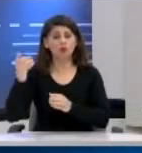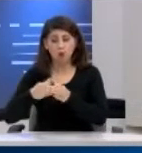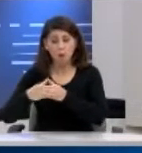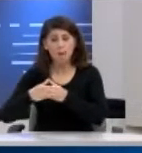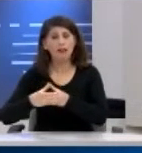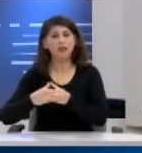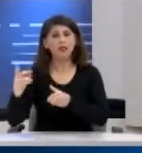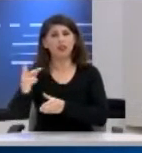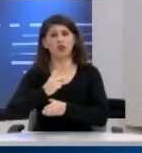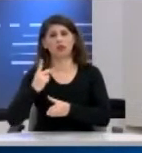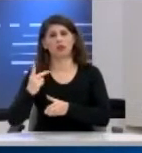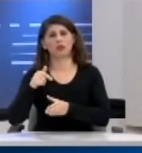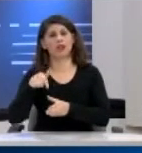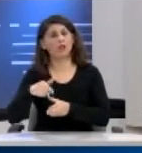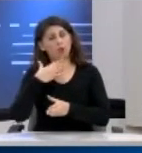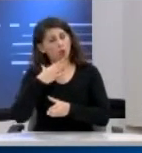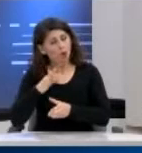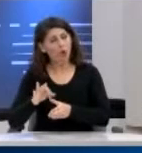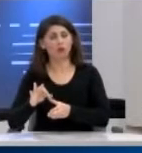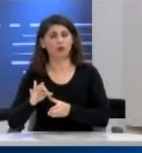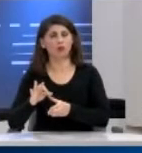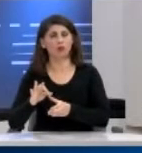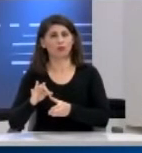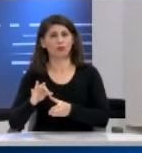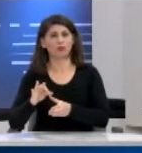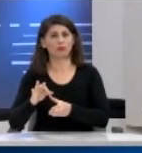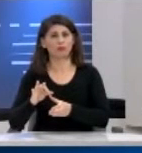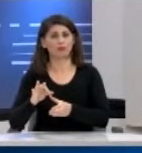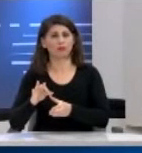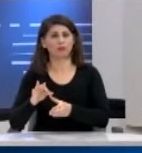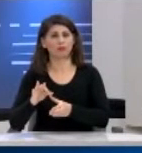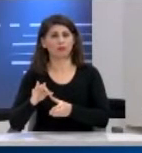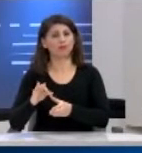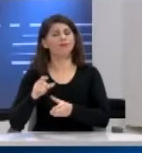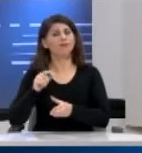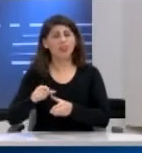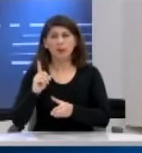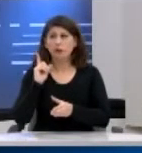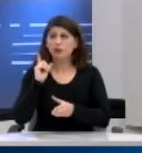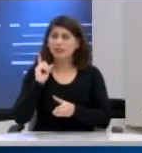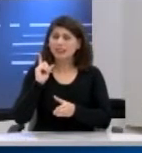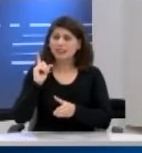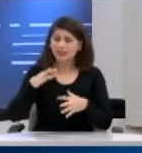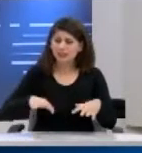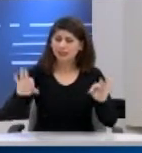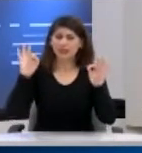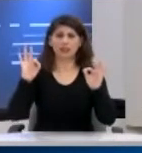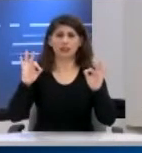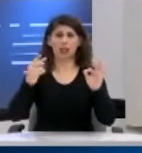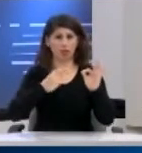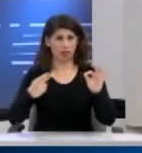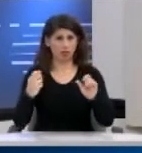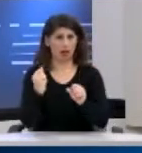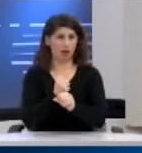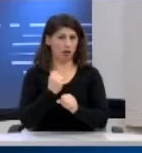Και αυτός ήταν ο λόγος, αν θέλετε, για τον οποίο από την πρώτη στιγμή είπαμε ότι το ζήτημα της